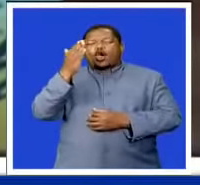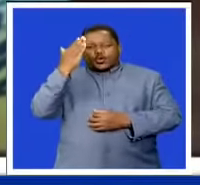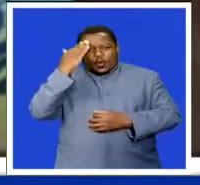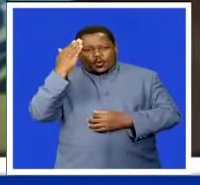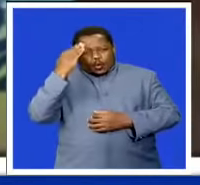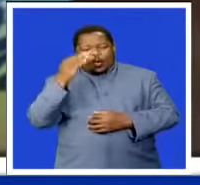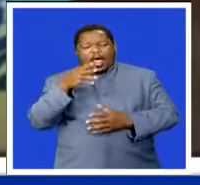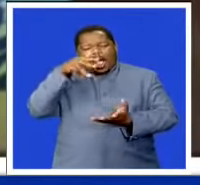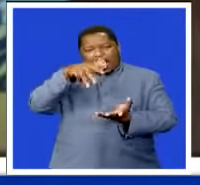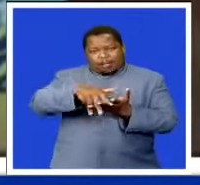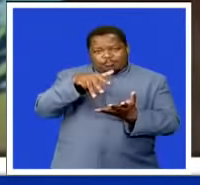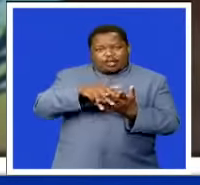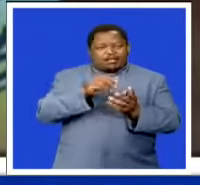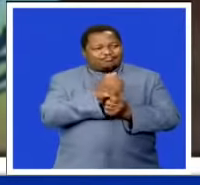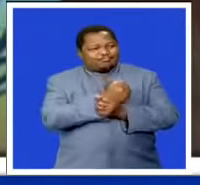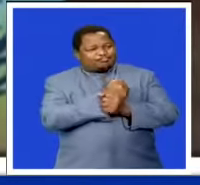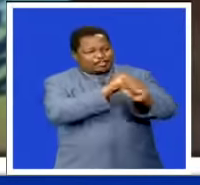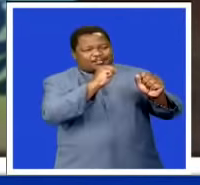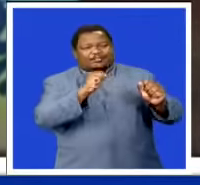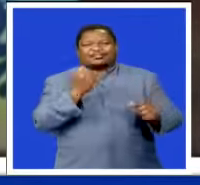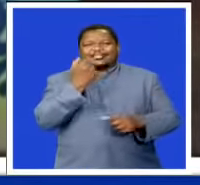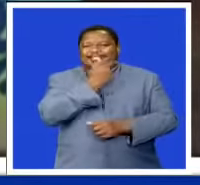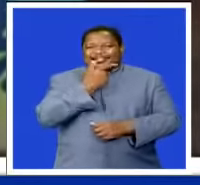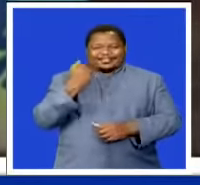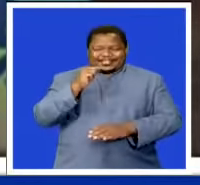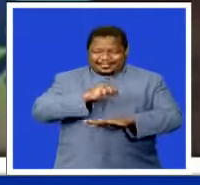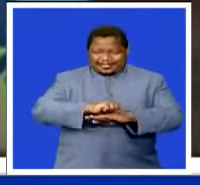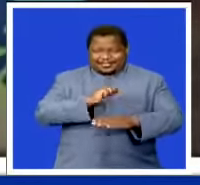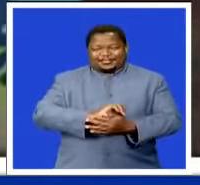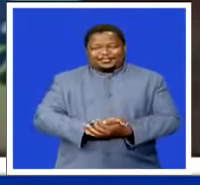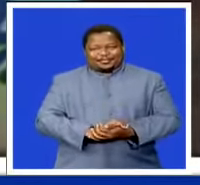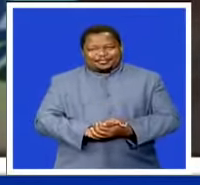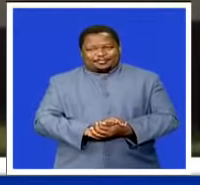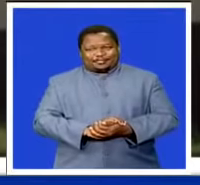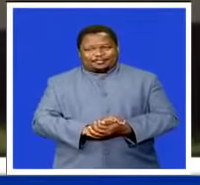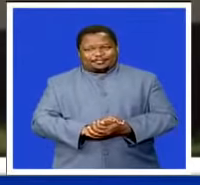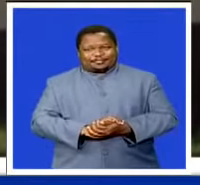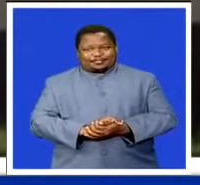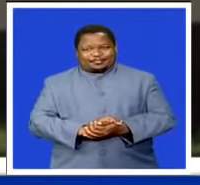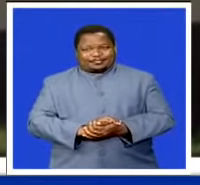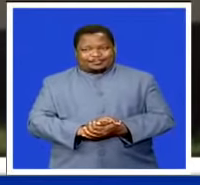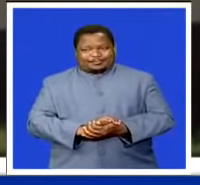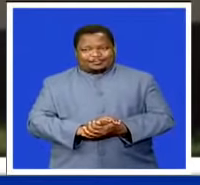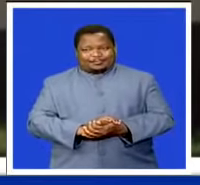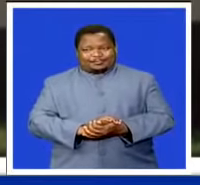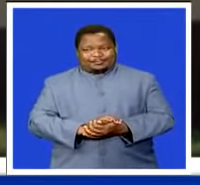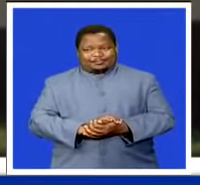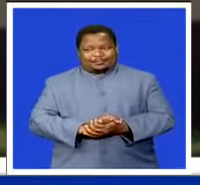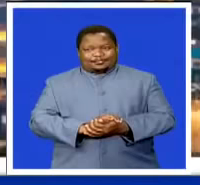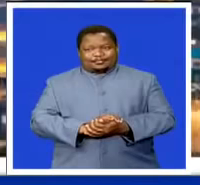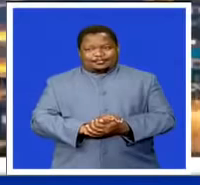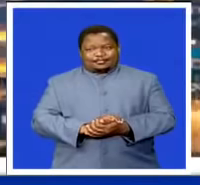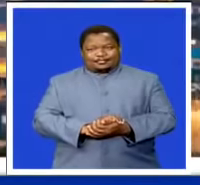eveni eTindzabeni. Kubika Temalanga Dlamini, nginathemba ukuthi mavimbela engamanzi.